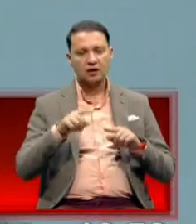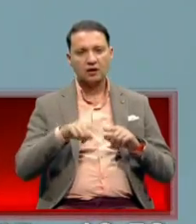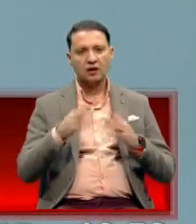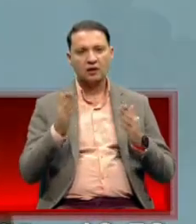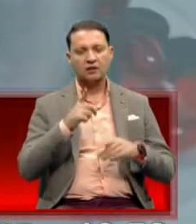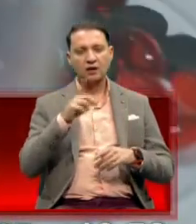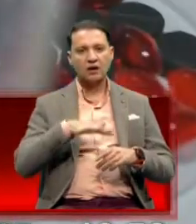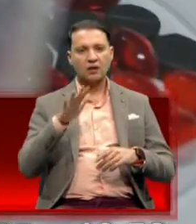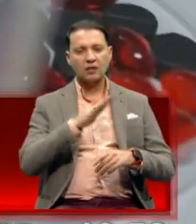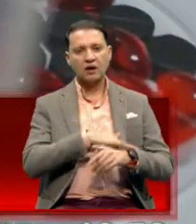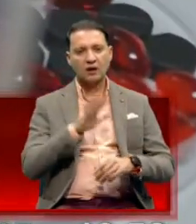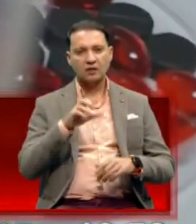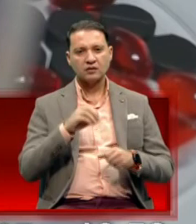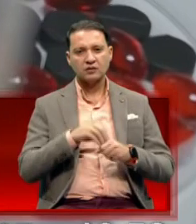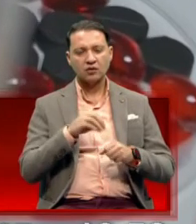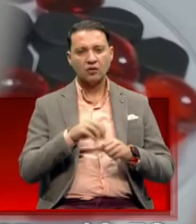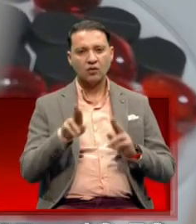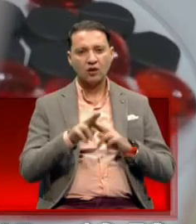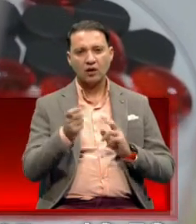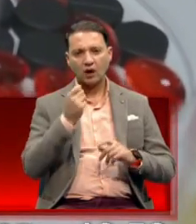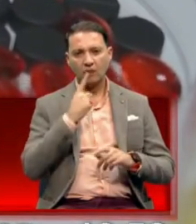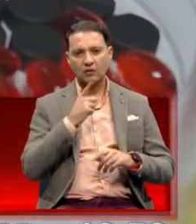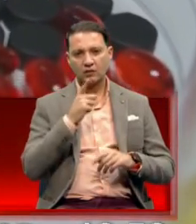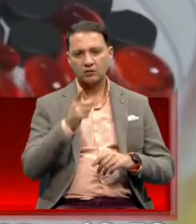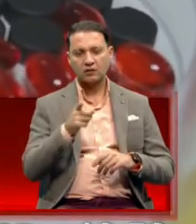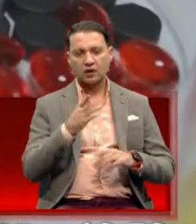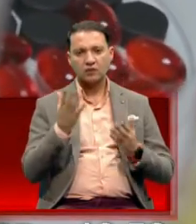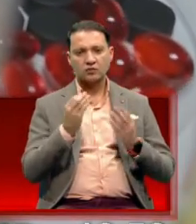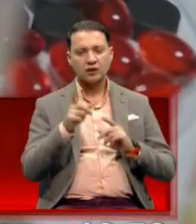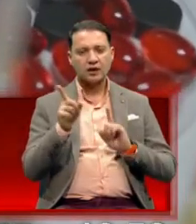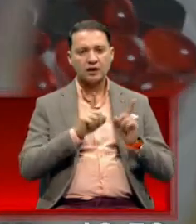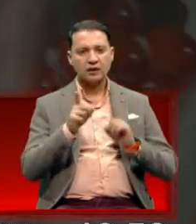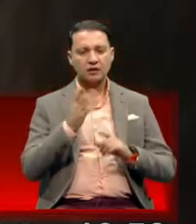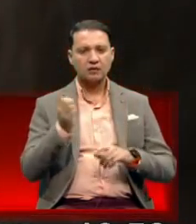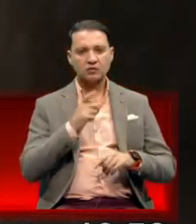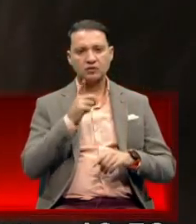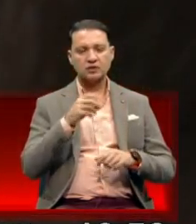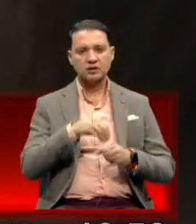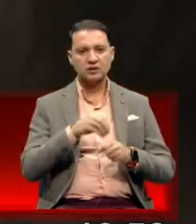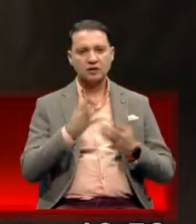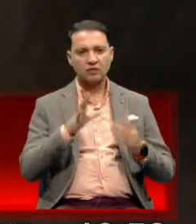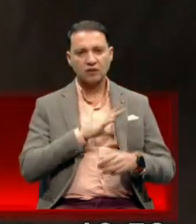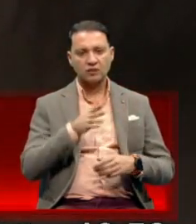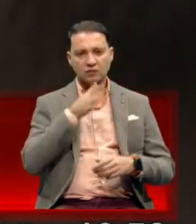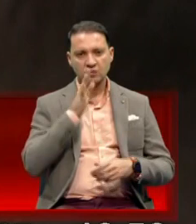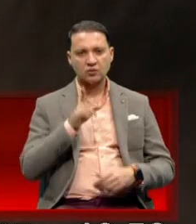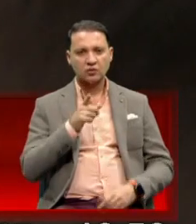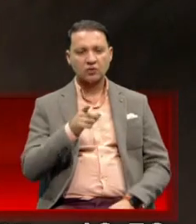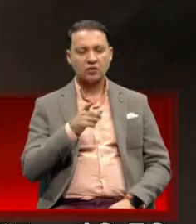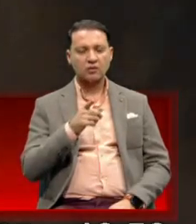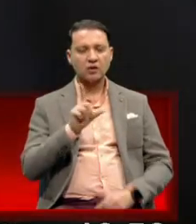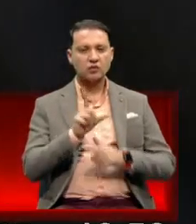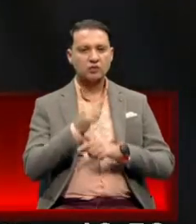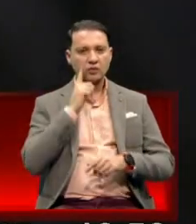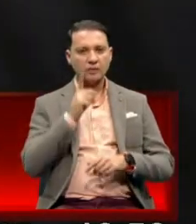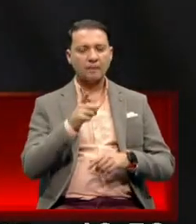hatta tüm eklem ağrıları için kolajen hapı kullanılıyor. En çok internetten alınıyor. İçinde ne var bilen yok. Ancak